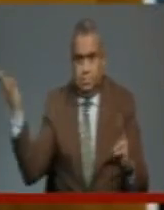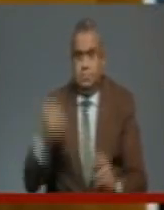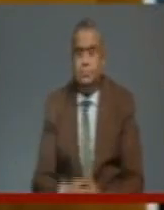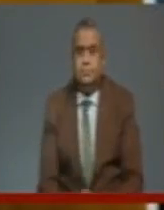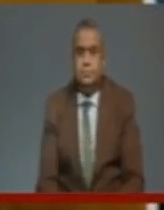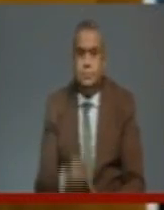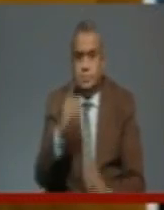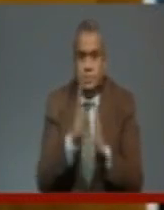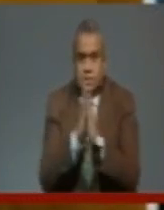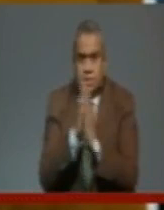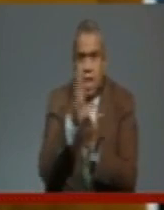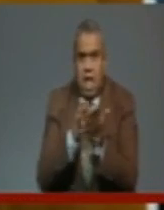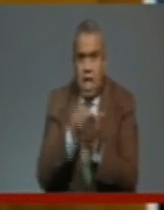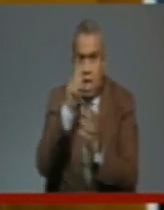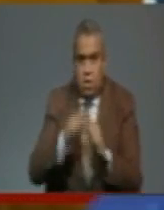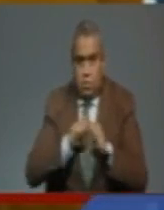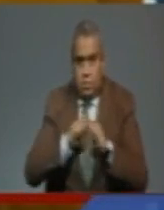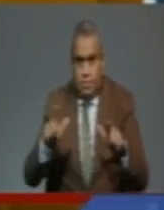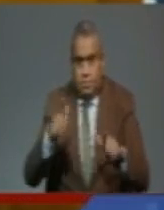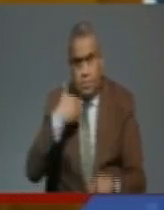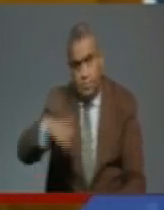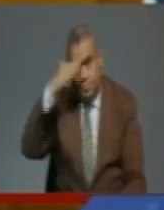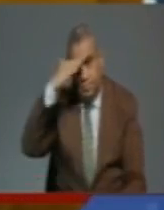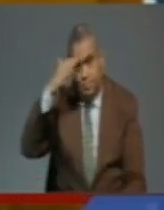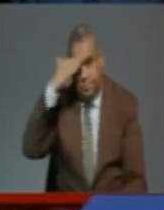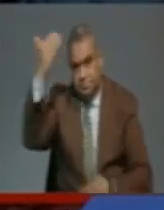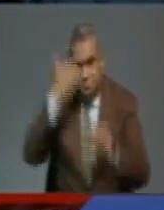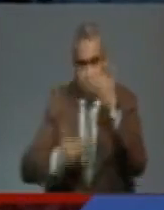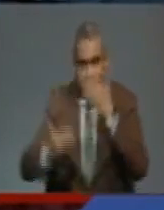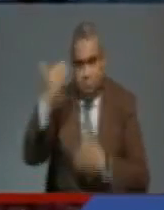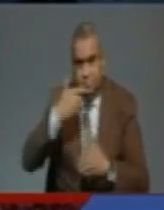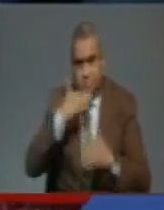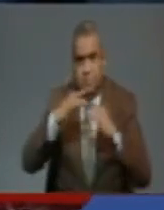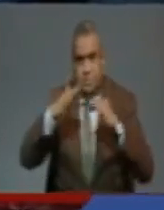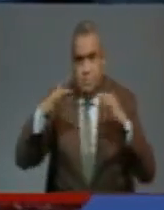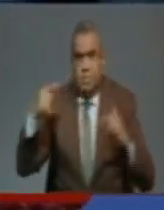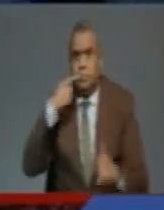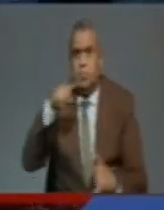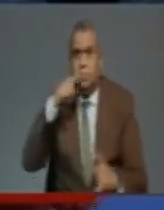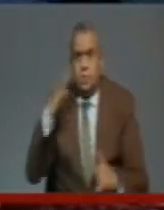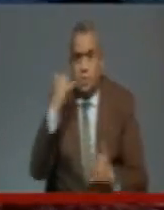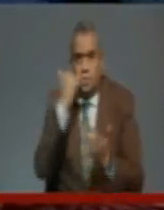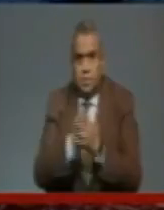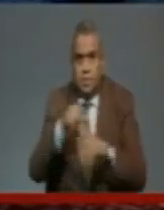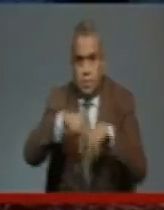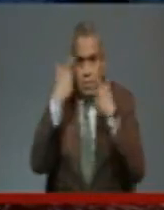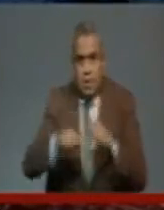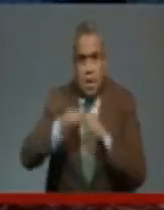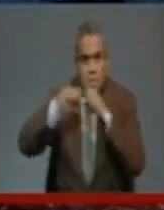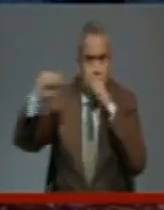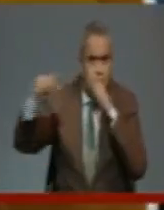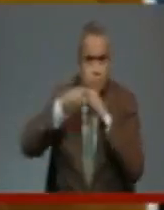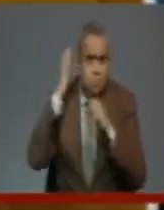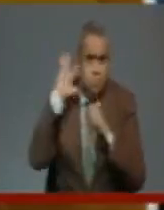اسمحوا لي في البداية أن أرحب بكم في ميناء الإسكندرية الكبير، أقدم